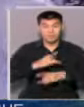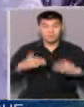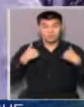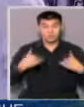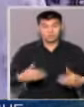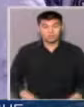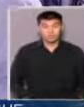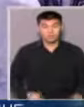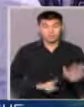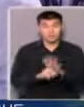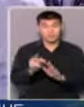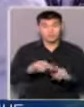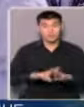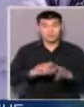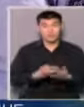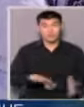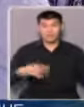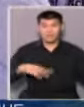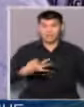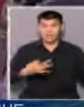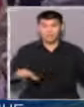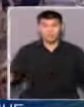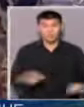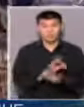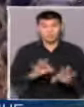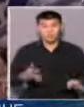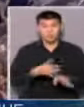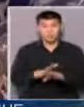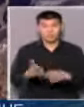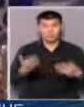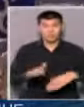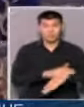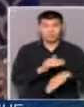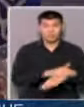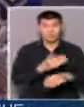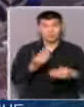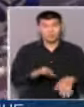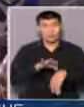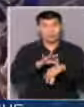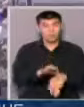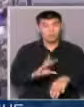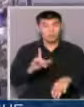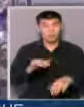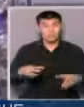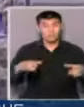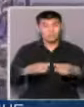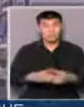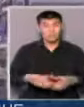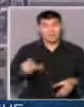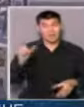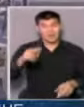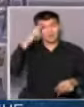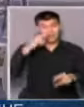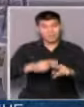болсын. Шара барысында Қаршы Ахмедияровтың күйлерін оркестр орындады. Осындай игі істі ұйымдастырушыларға Қаршы Ахмедияровтың інісі